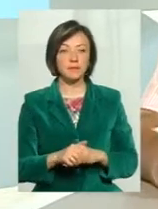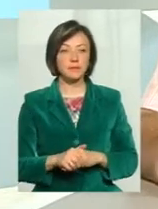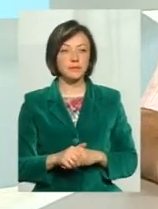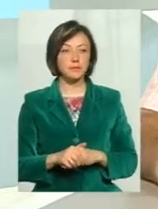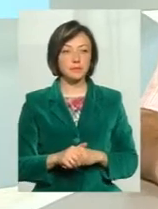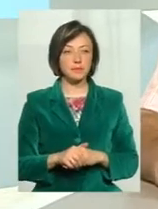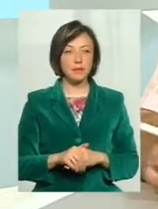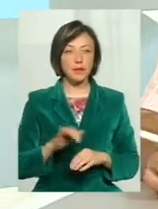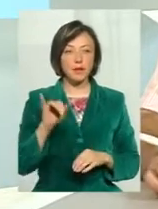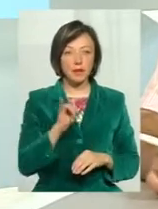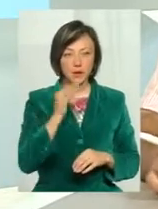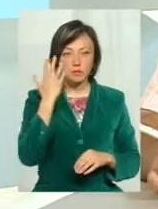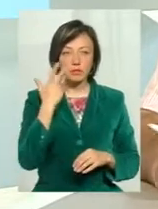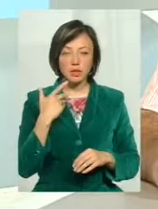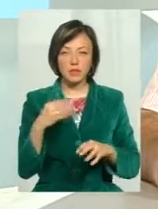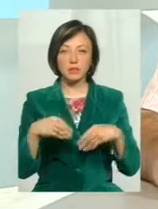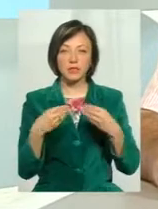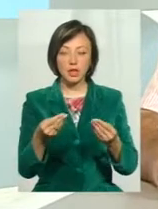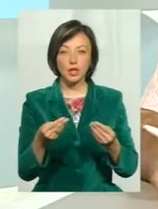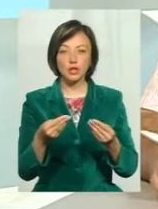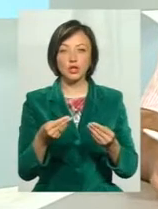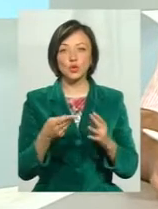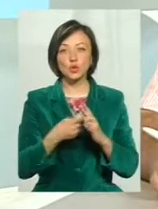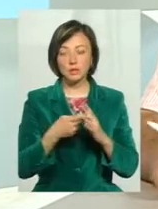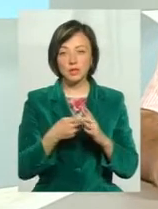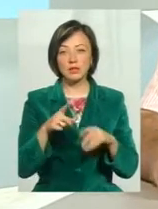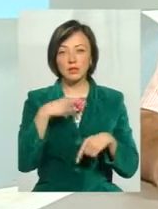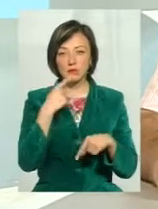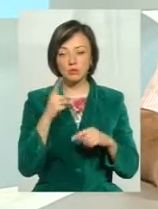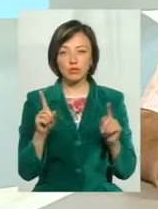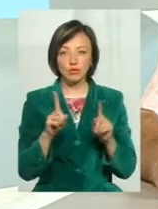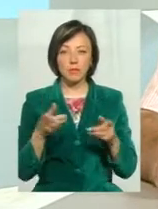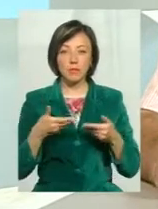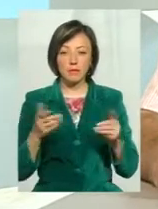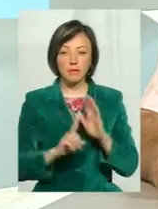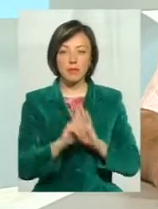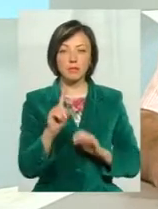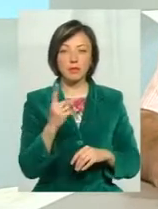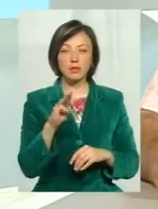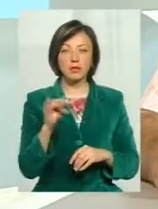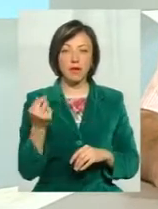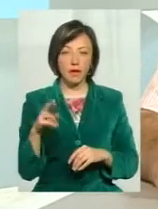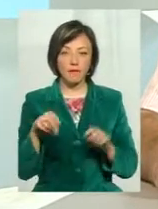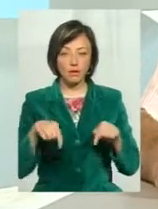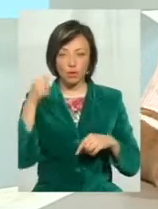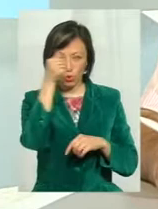Ну і при призначенні субсидій, звичайно, хотілося б констатувати те, що ми вже з 1 травня поточного